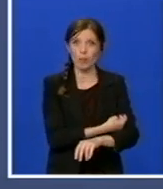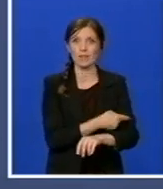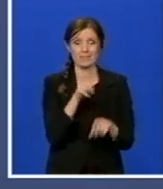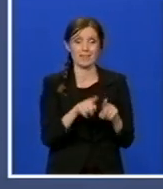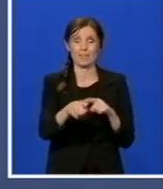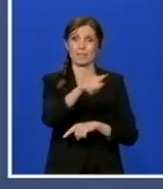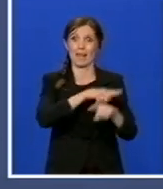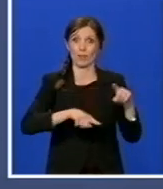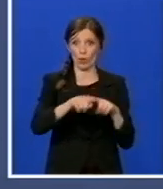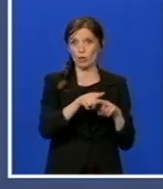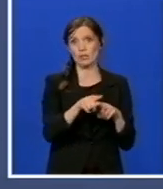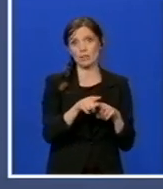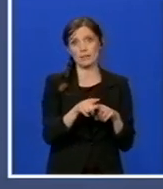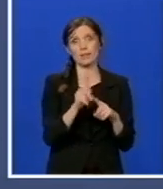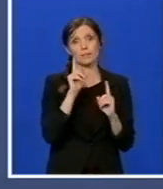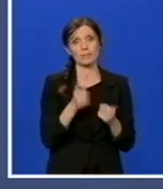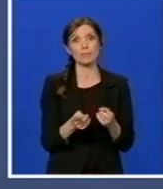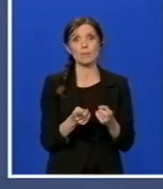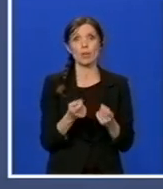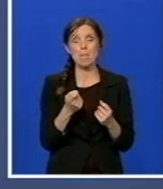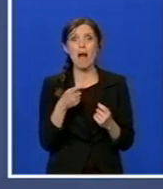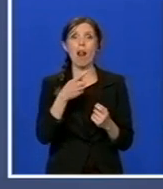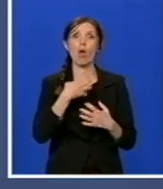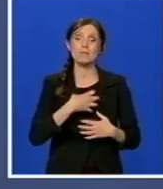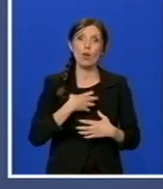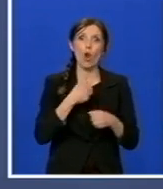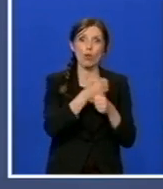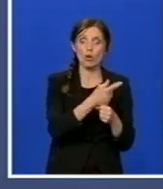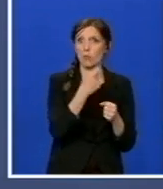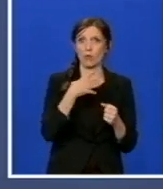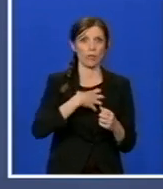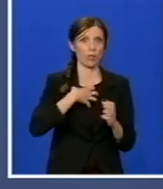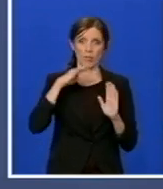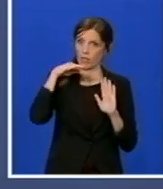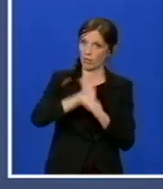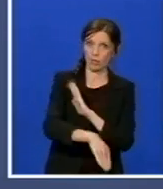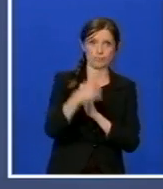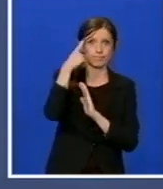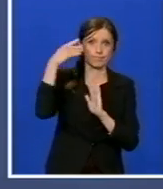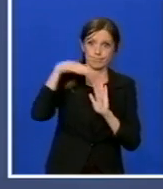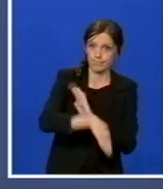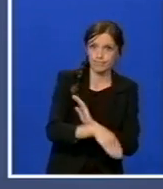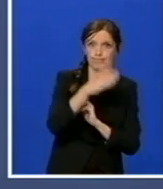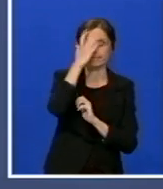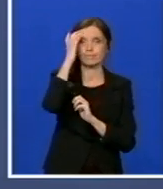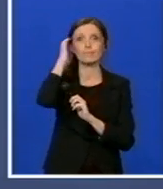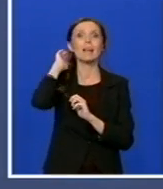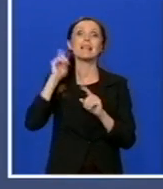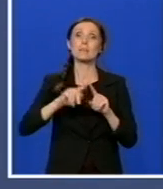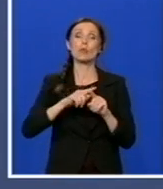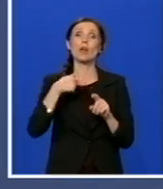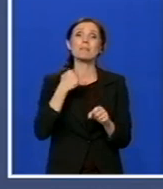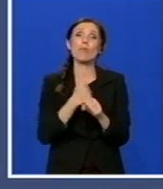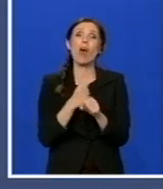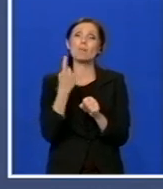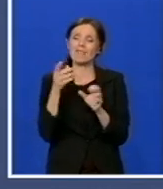od njih zahtevaju odgovarajuću psihološku podršku, tako da smo oformili i jednu ekipu koja